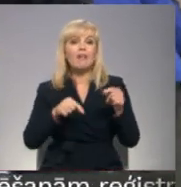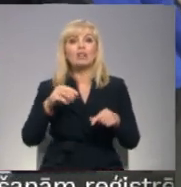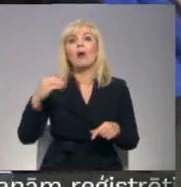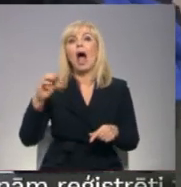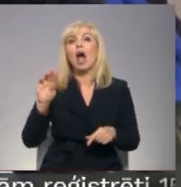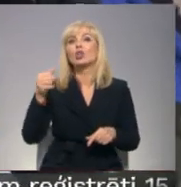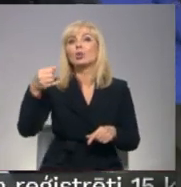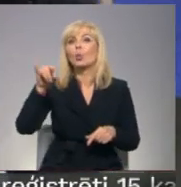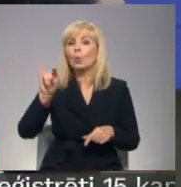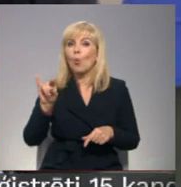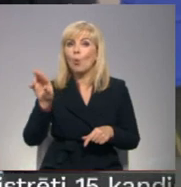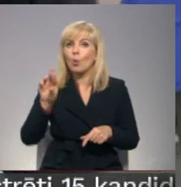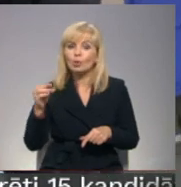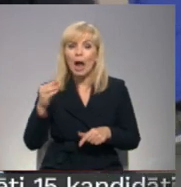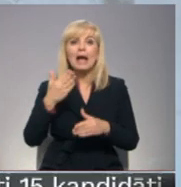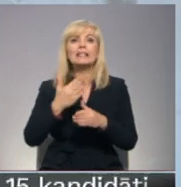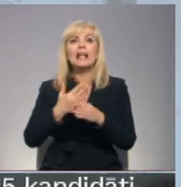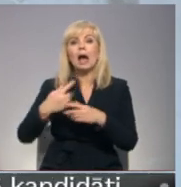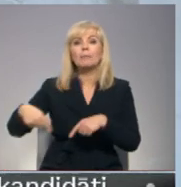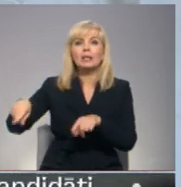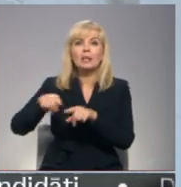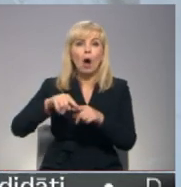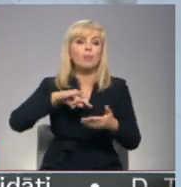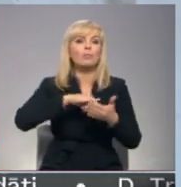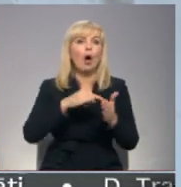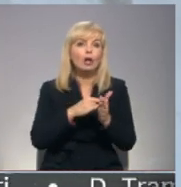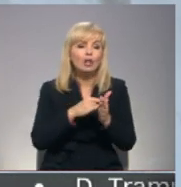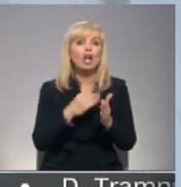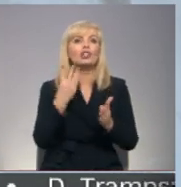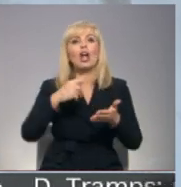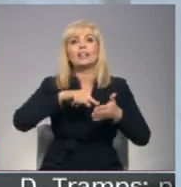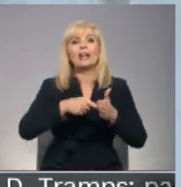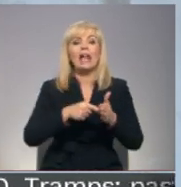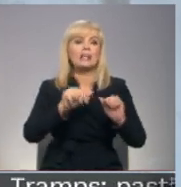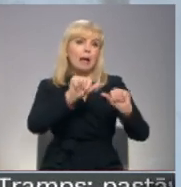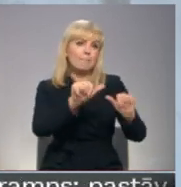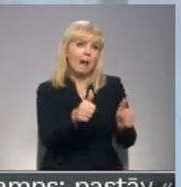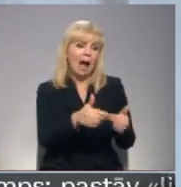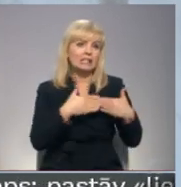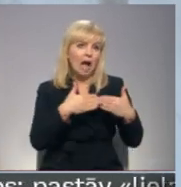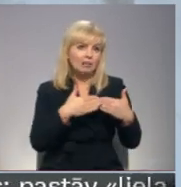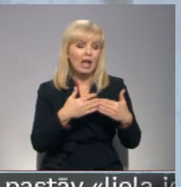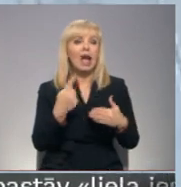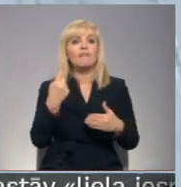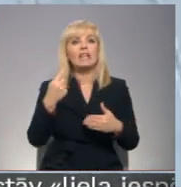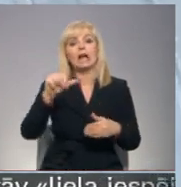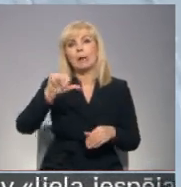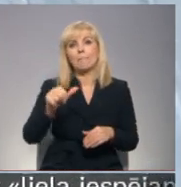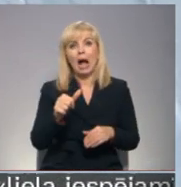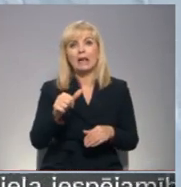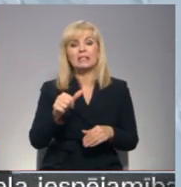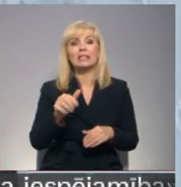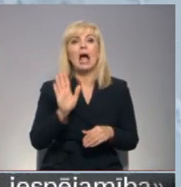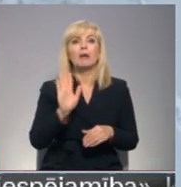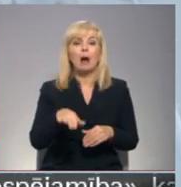viena no starp teritoriju sadarbības projekta četreiz māksla aktivitātēm. Ideja par to, ka vienam no mākslas veidiem jābūt